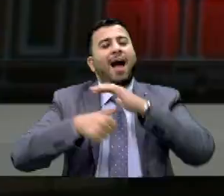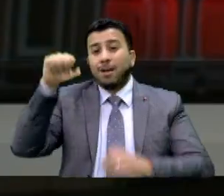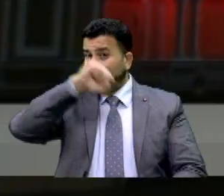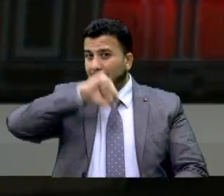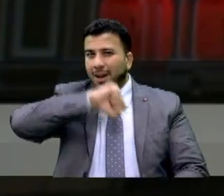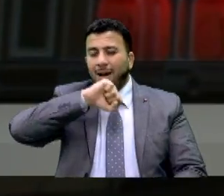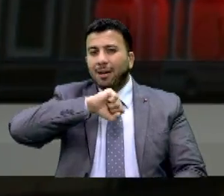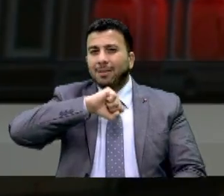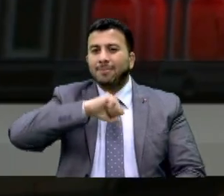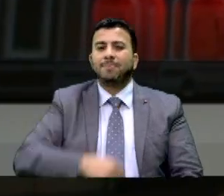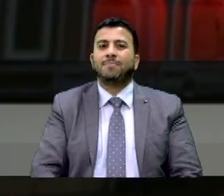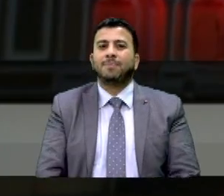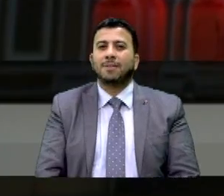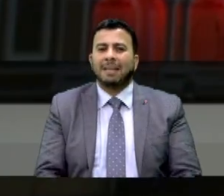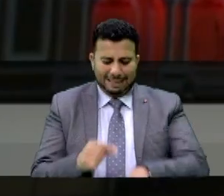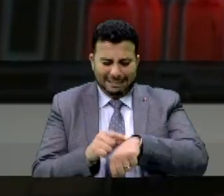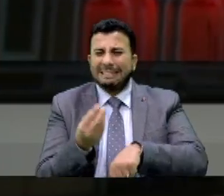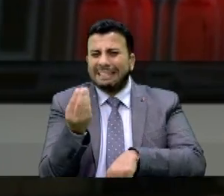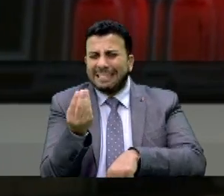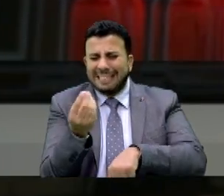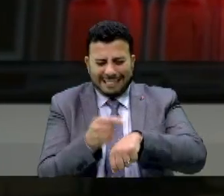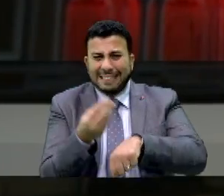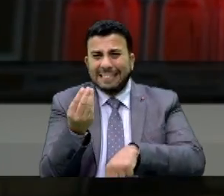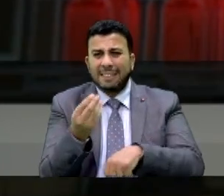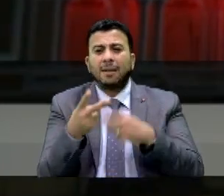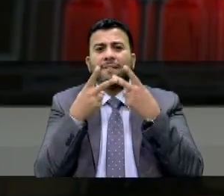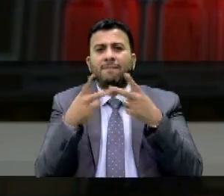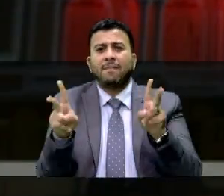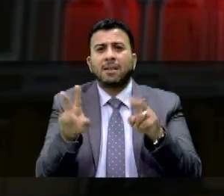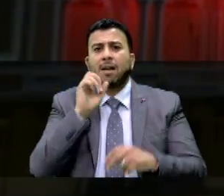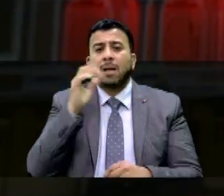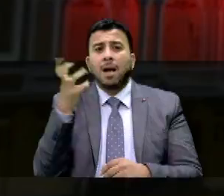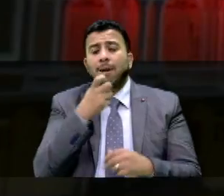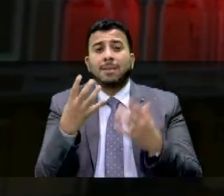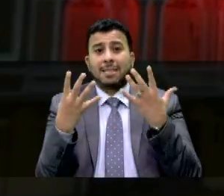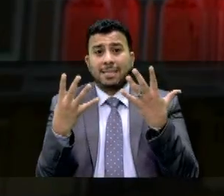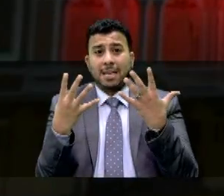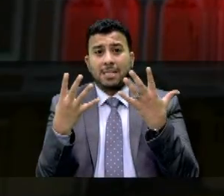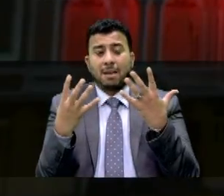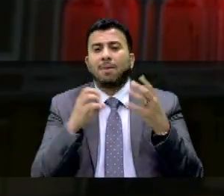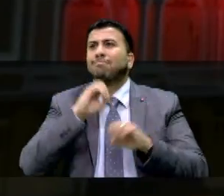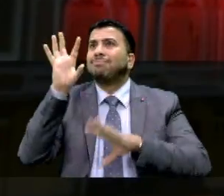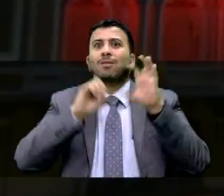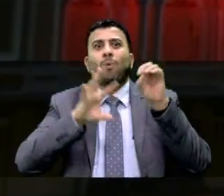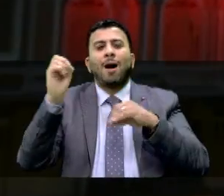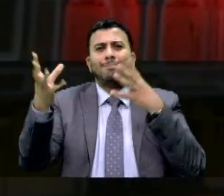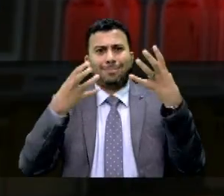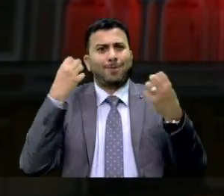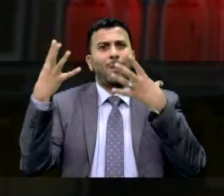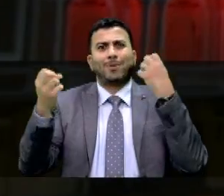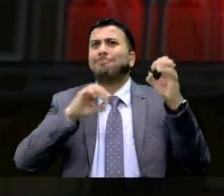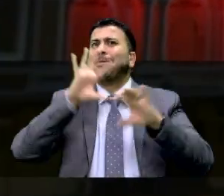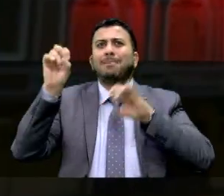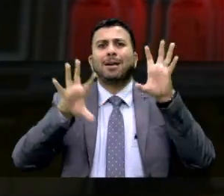الشارقة، بعد قليل ستنطلق فعاليات النسخة التاسعة من مهرجان أضواء الشارقة هنا من